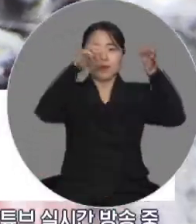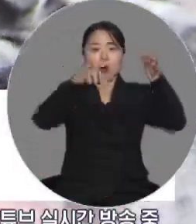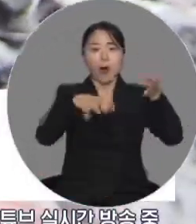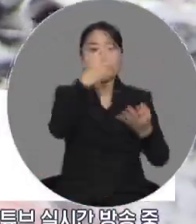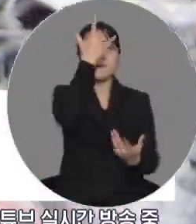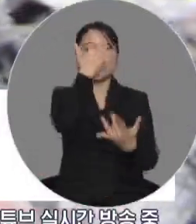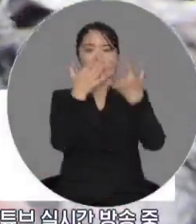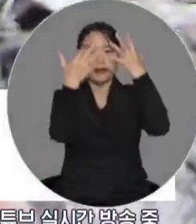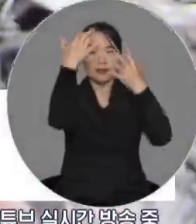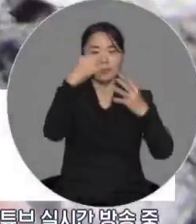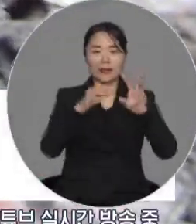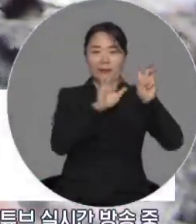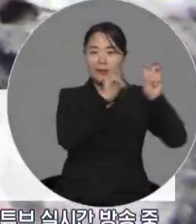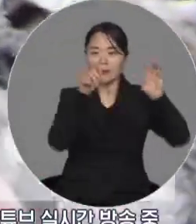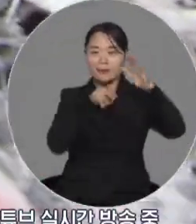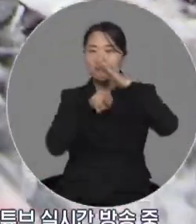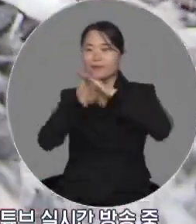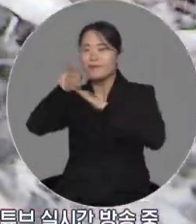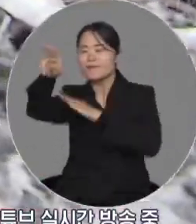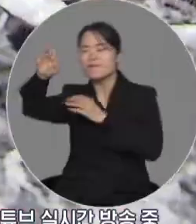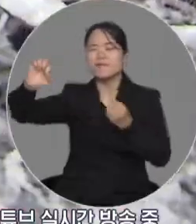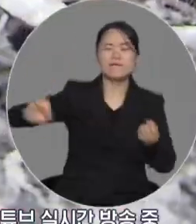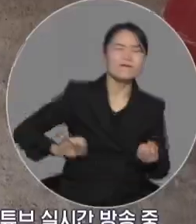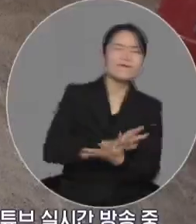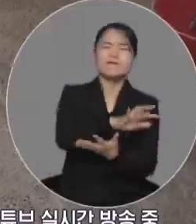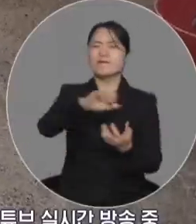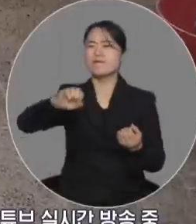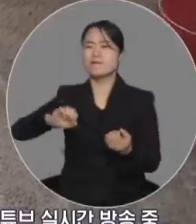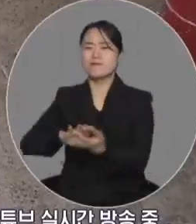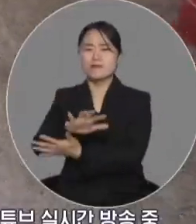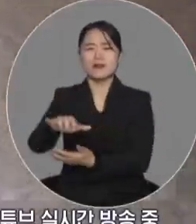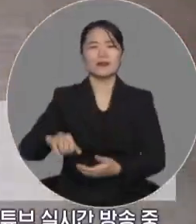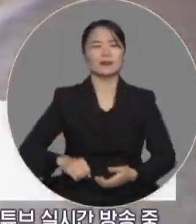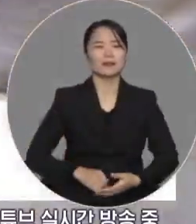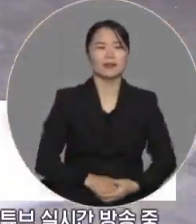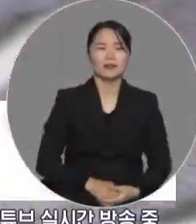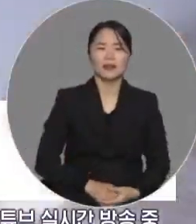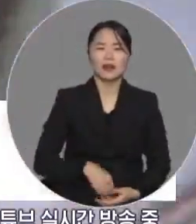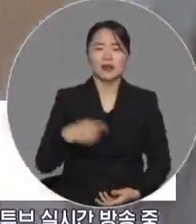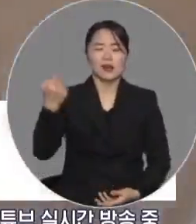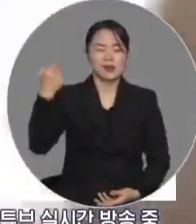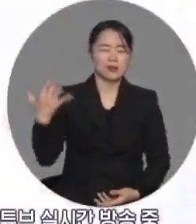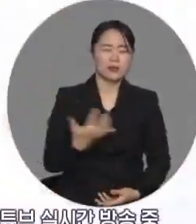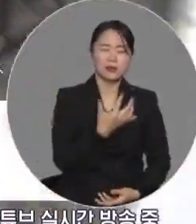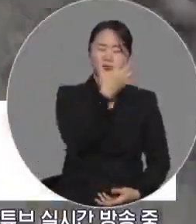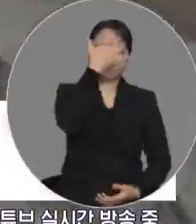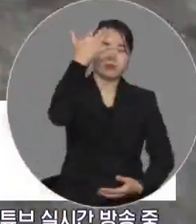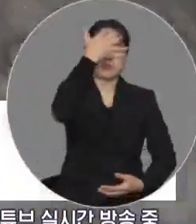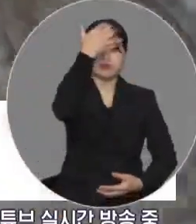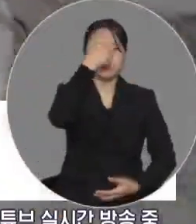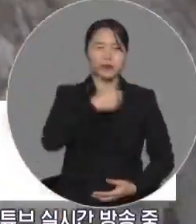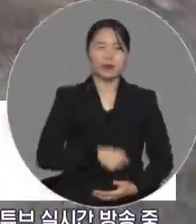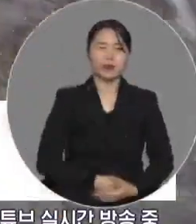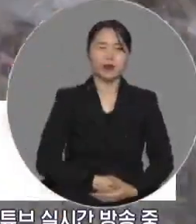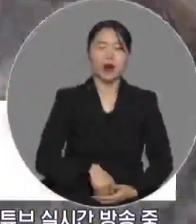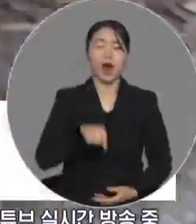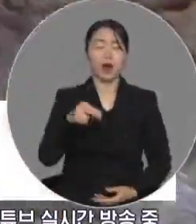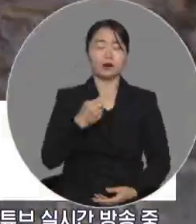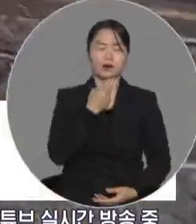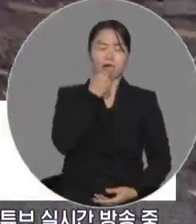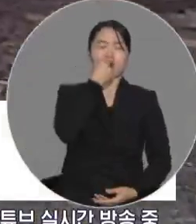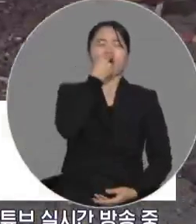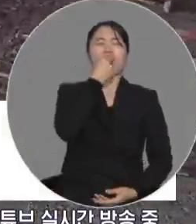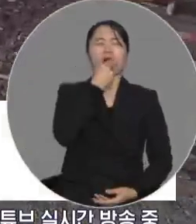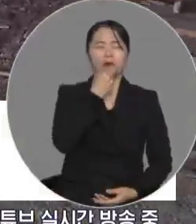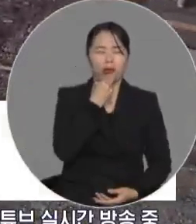있던 30명이 대피하는 소동까지 벌어졌습니다. 굉장히 많이 났어요. 여기까지가 매캐한 냄새가 좀 나더라고요. 그리고 아파트